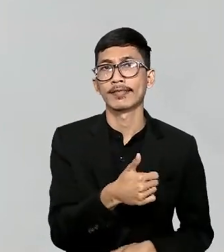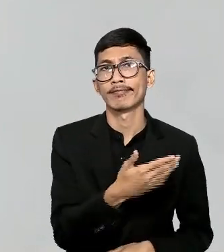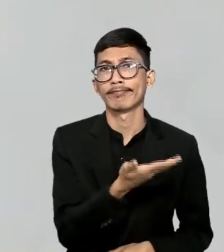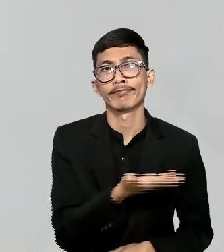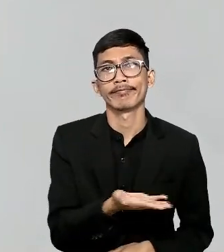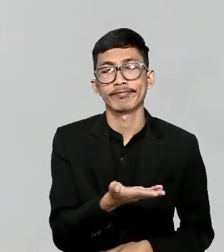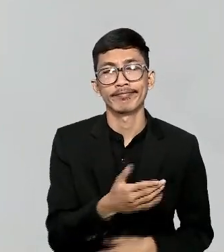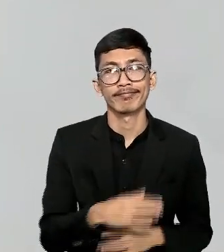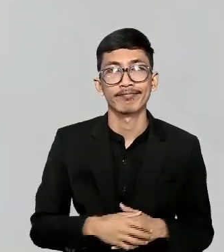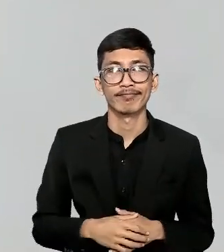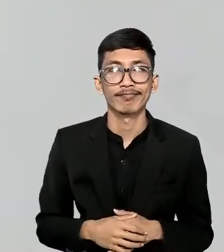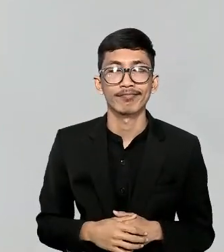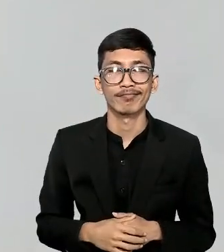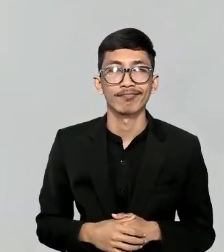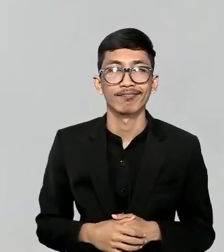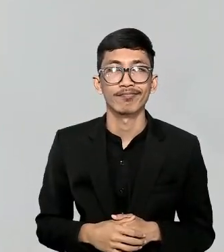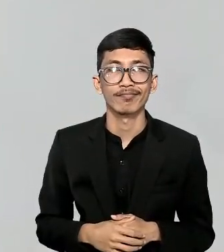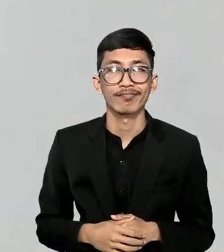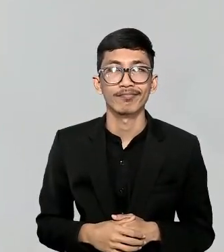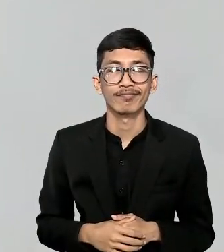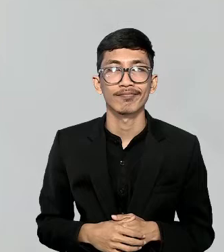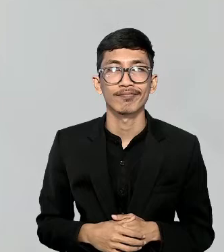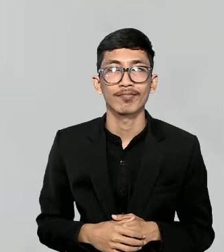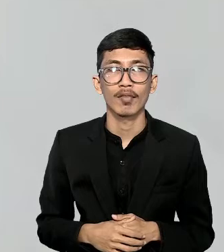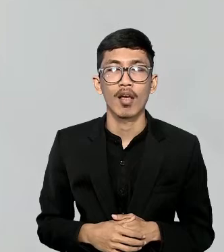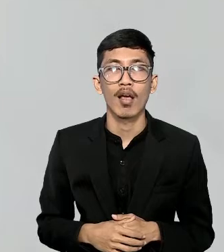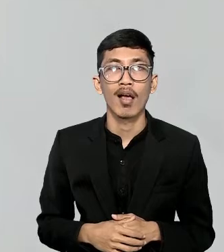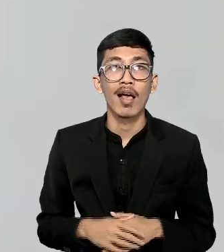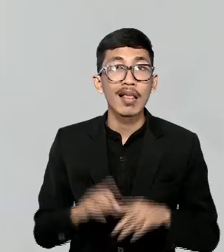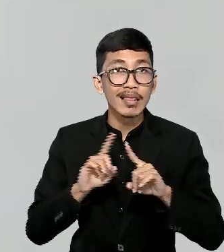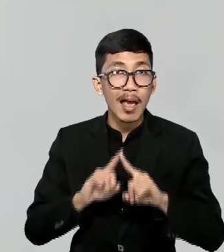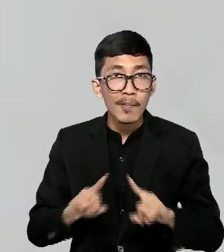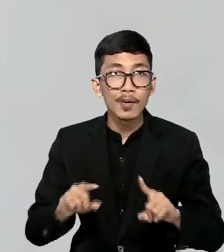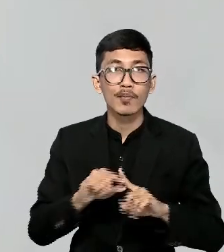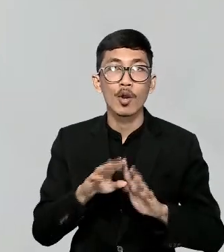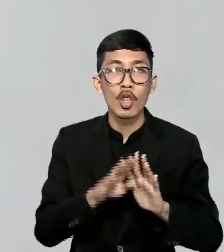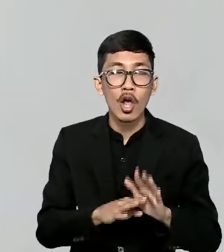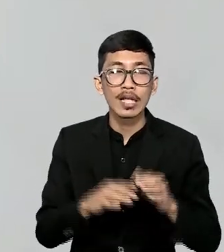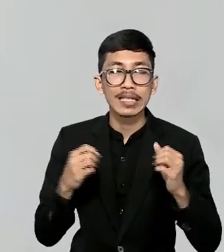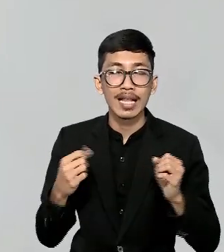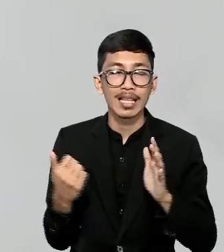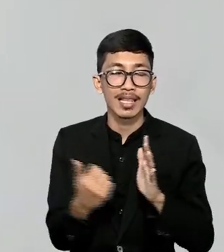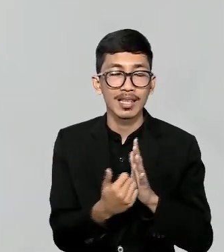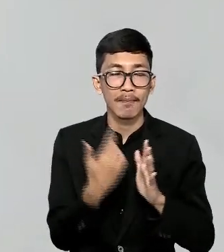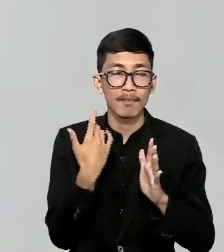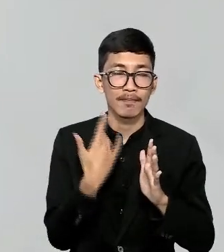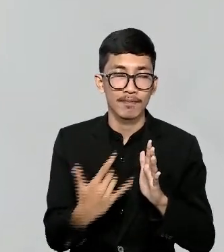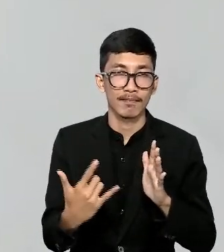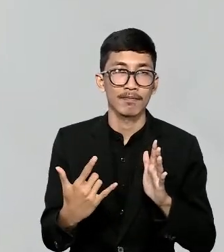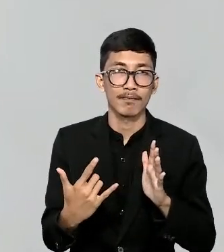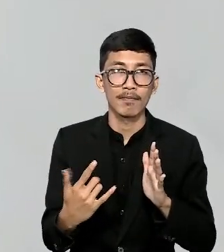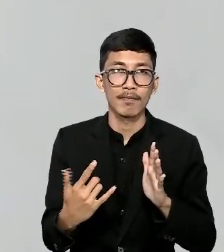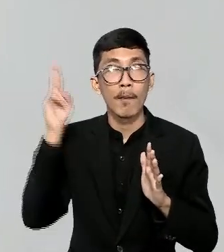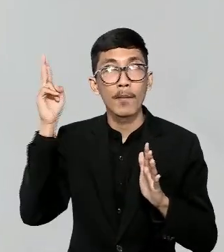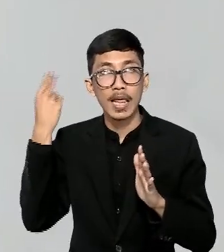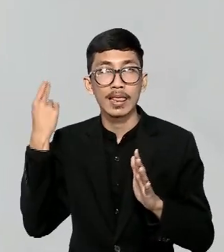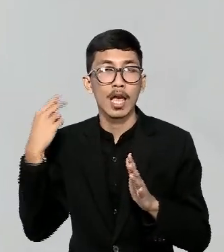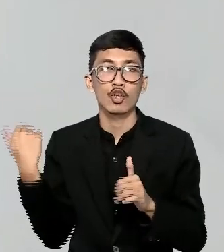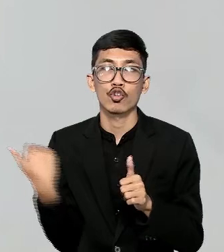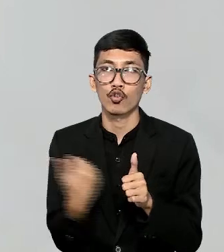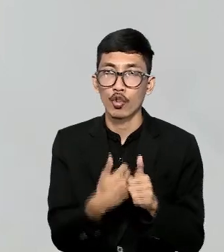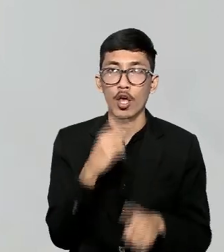jadi pada prinsipnya saya rasa kita tetap harus menjalankan apa yang sudah di sedangankan oleh pemerintah dan kita betul-betul